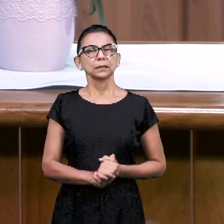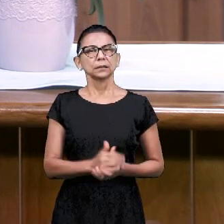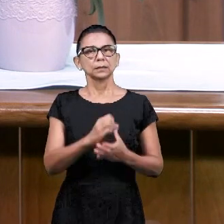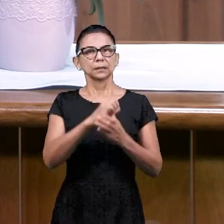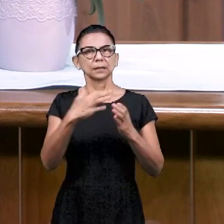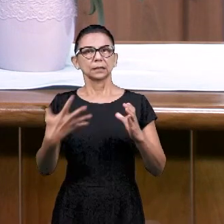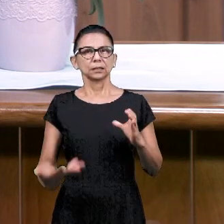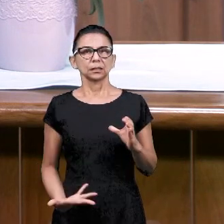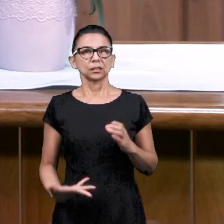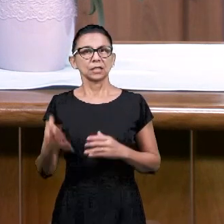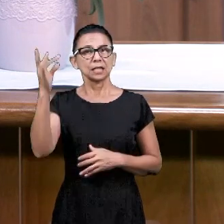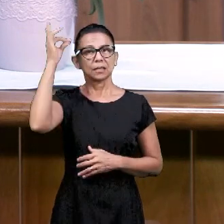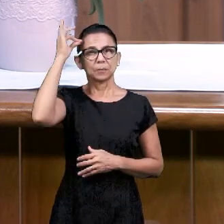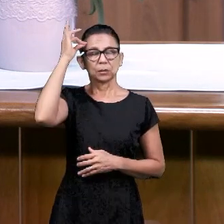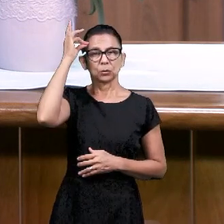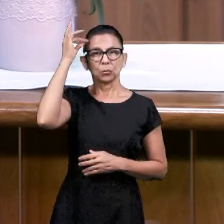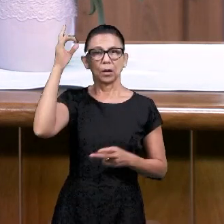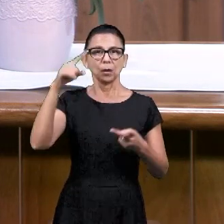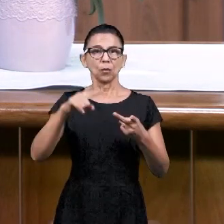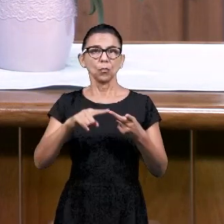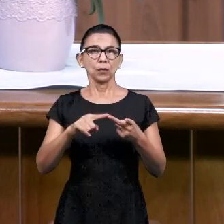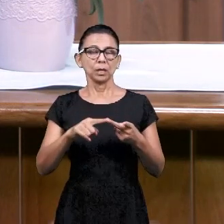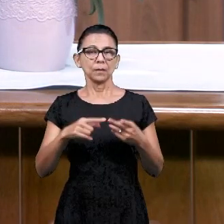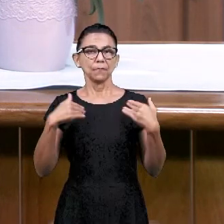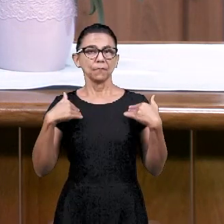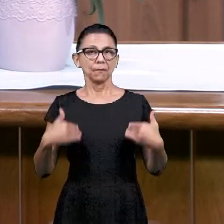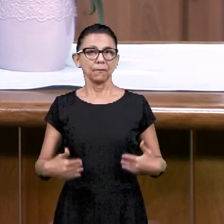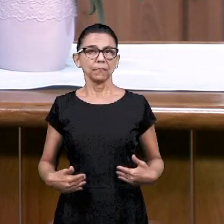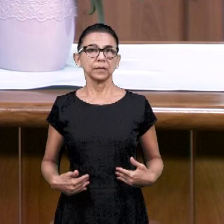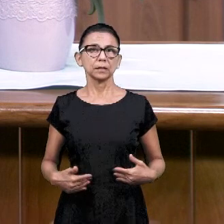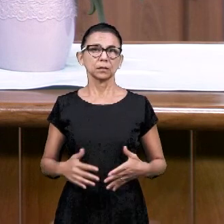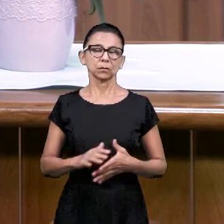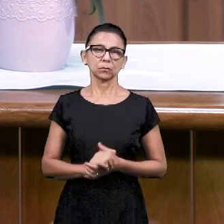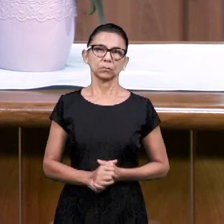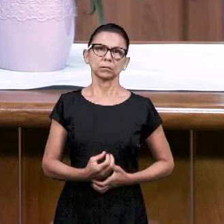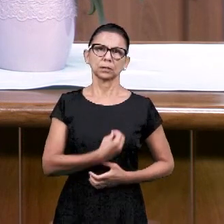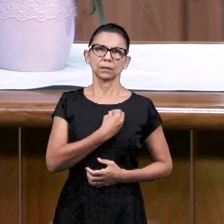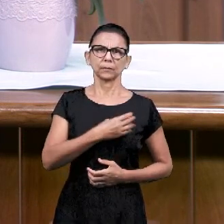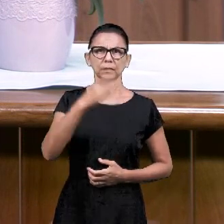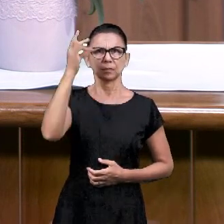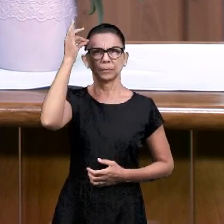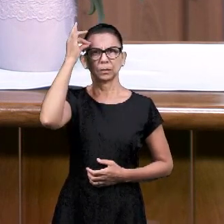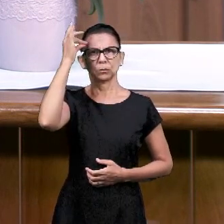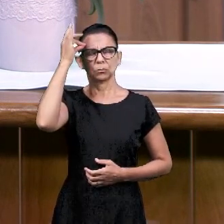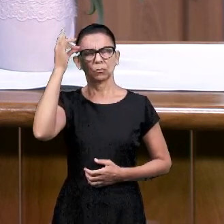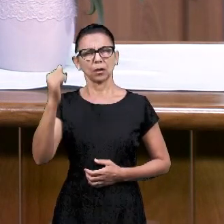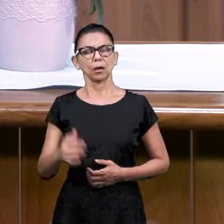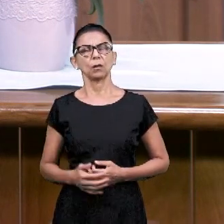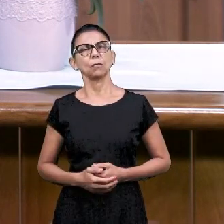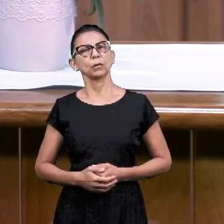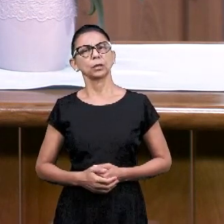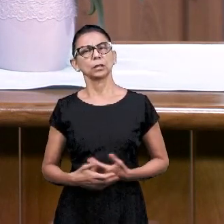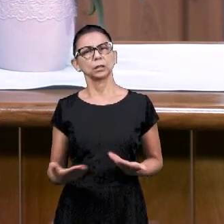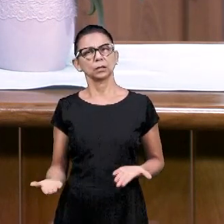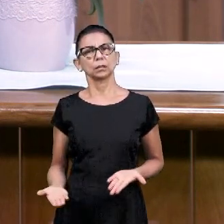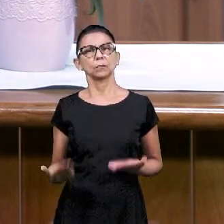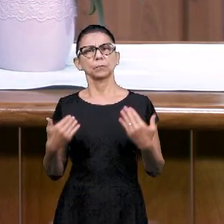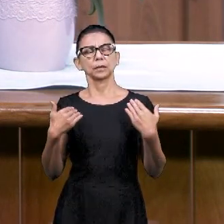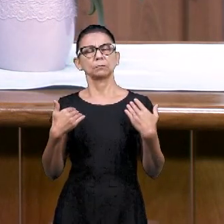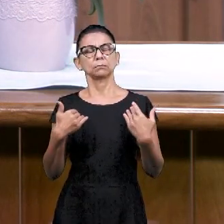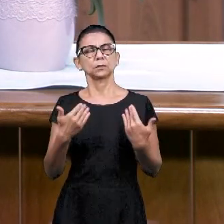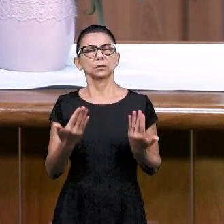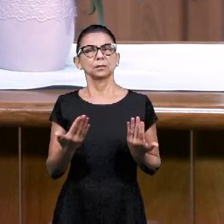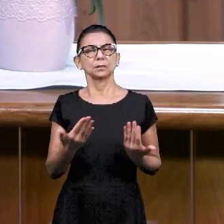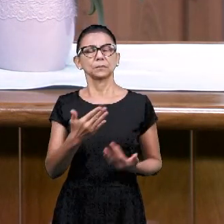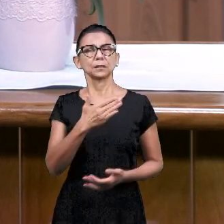et l'aspect physique. En anticipant, vous allez commenter les résultats de la vie spirituelle, l'aspect spirituel et physique dans la vie